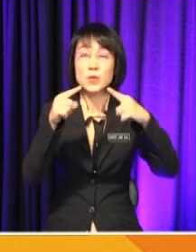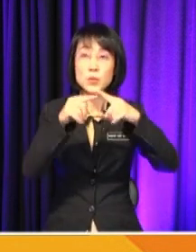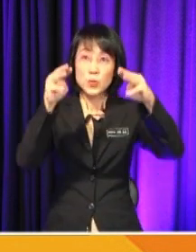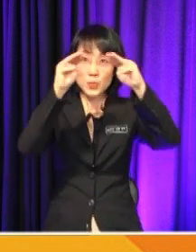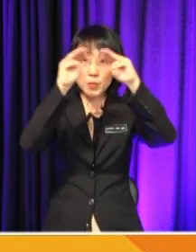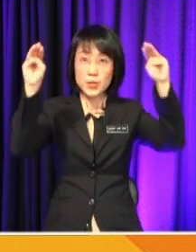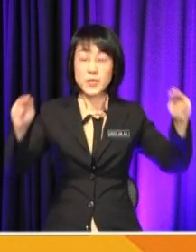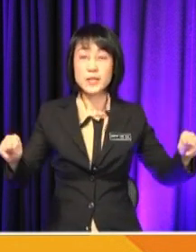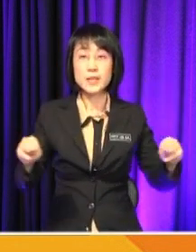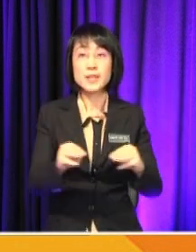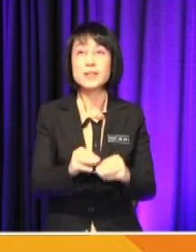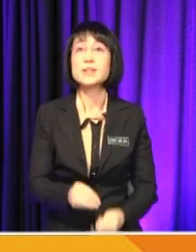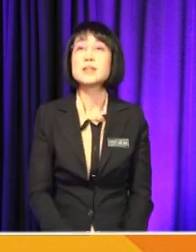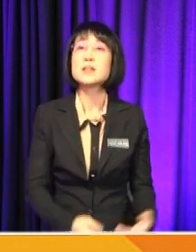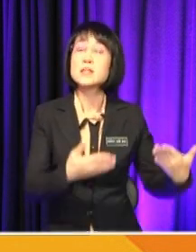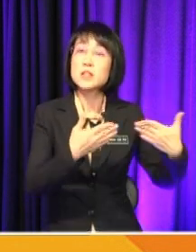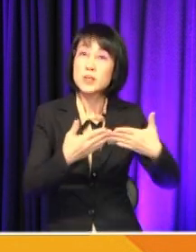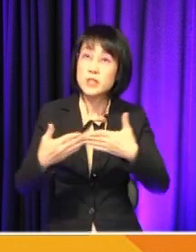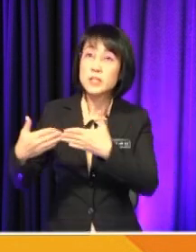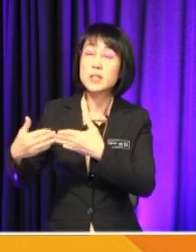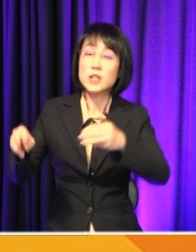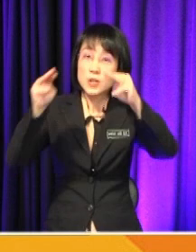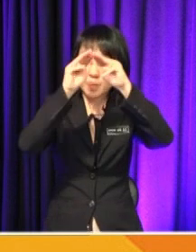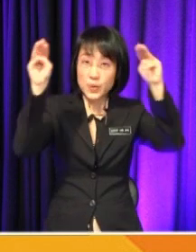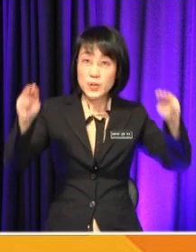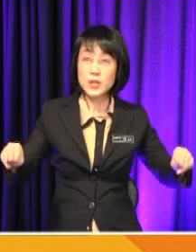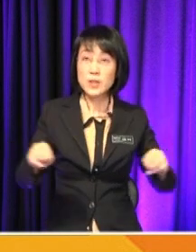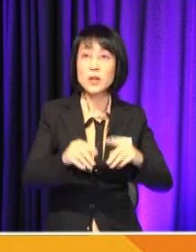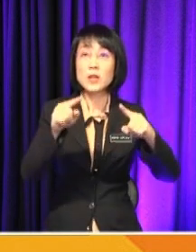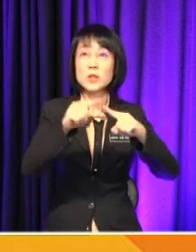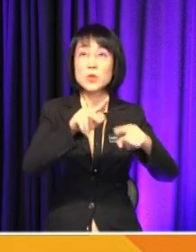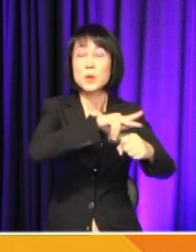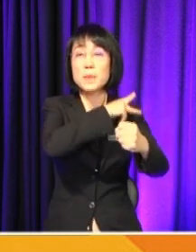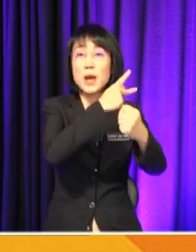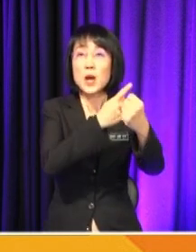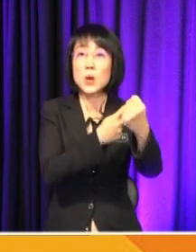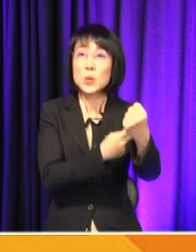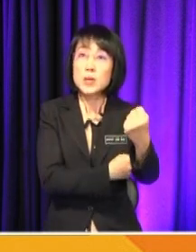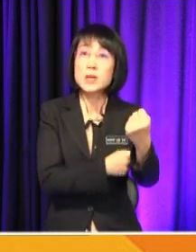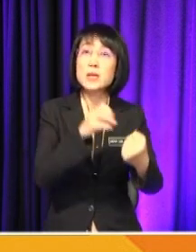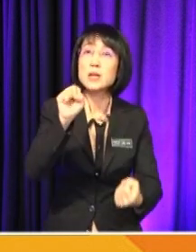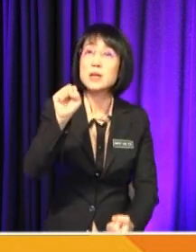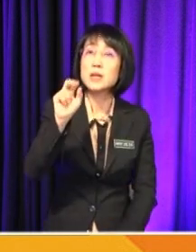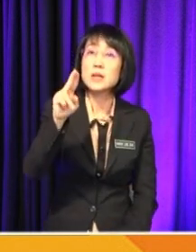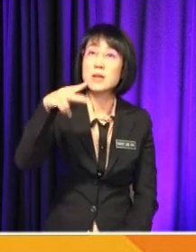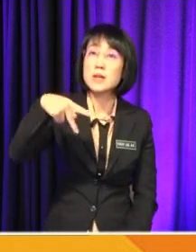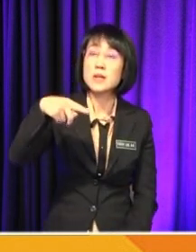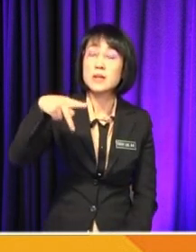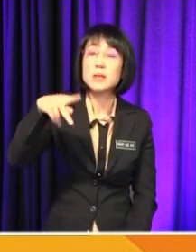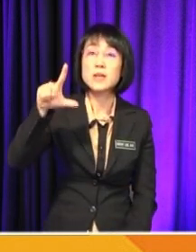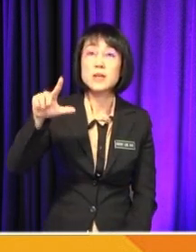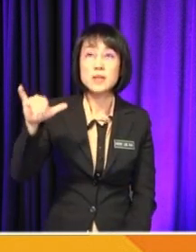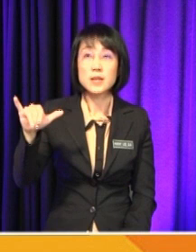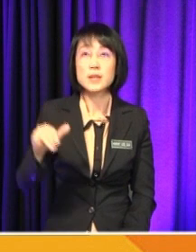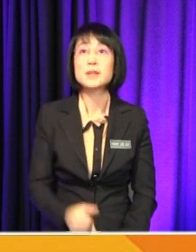eee dan yang seterusnya monite ke power supply dan akhir sekali DVR pun perlu